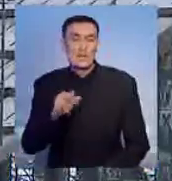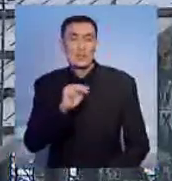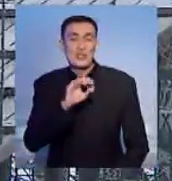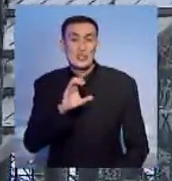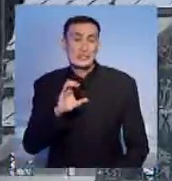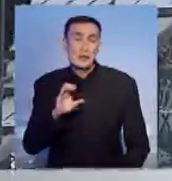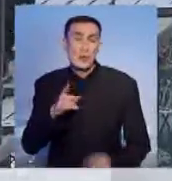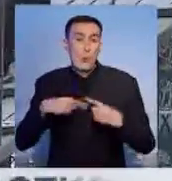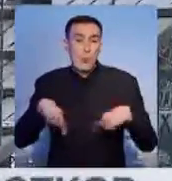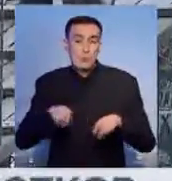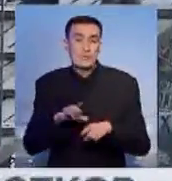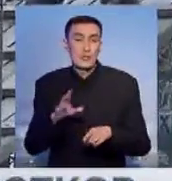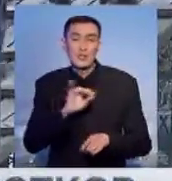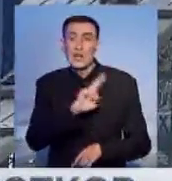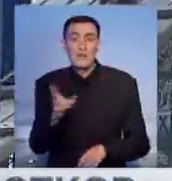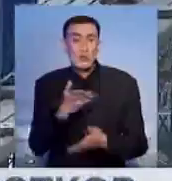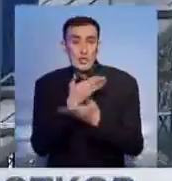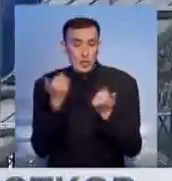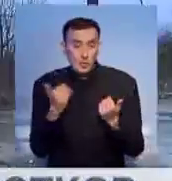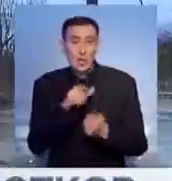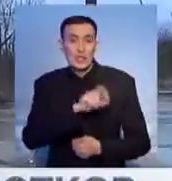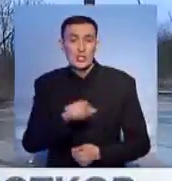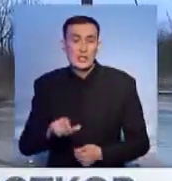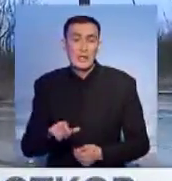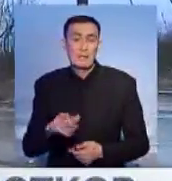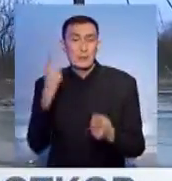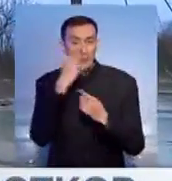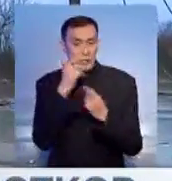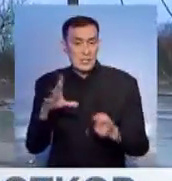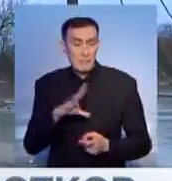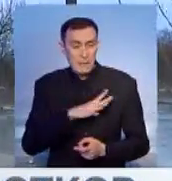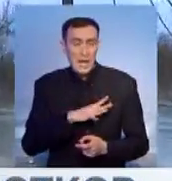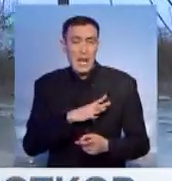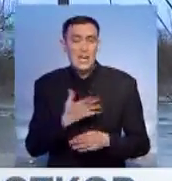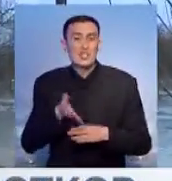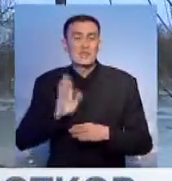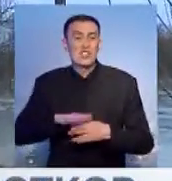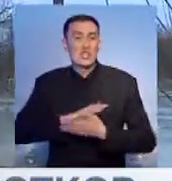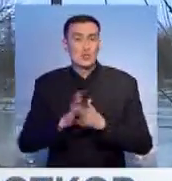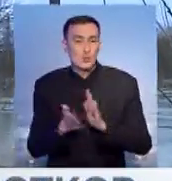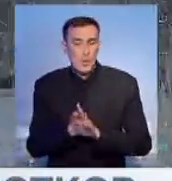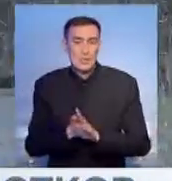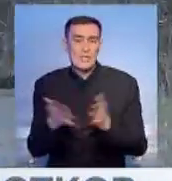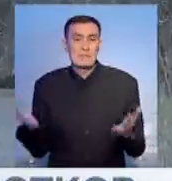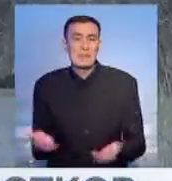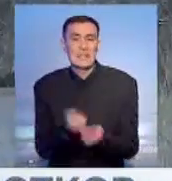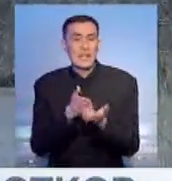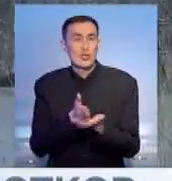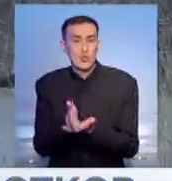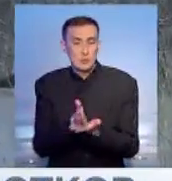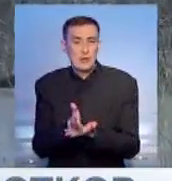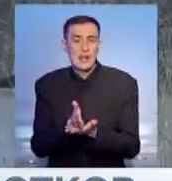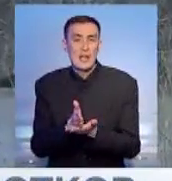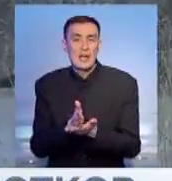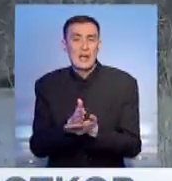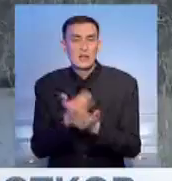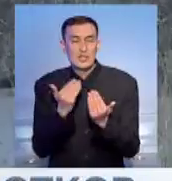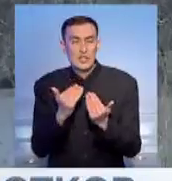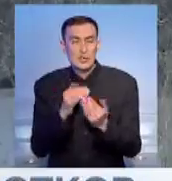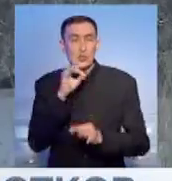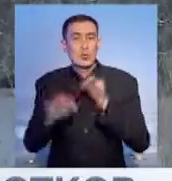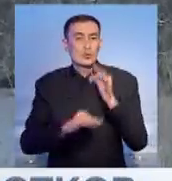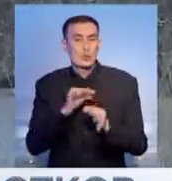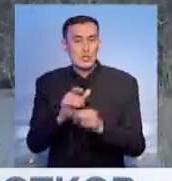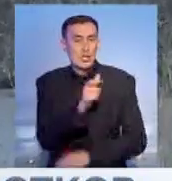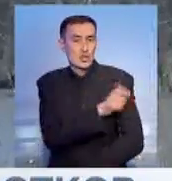ДЧС области, там никто не проживает. Североказахстанцы предупреждены о чрезвычайной ситуации. Спасательные службы ведут круглосуточное